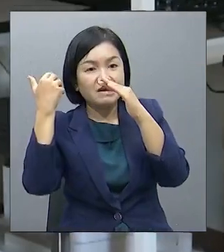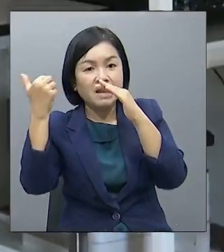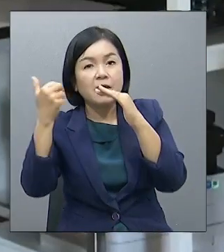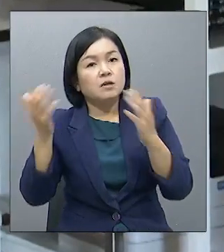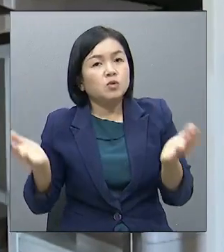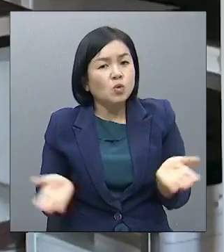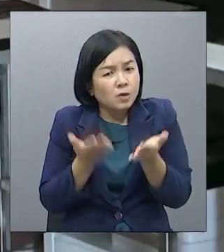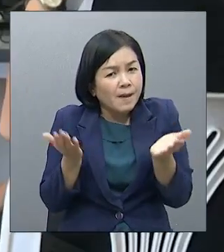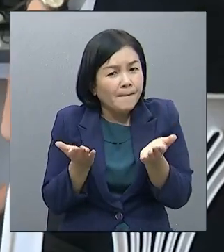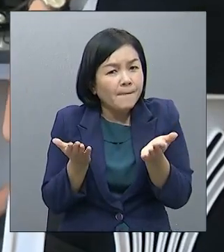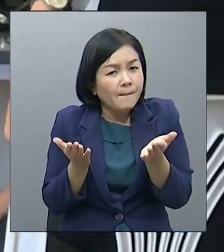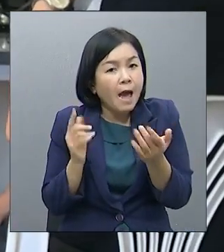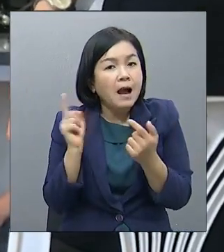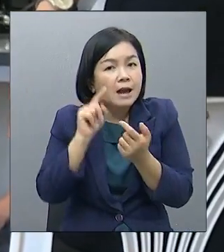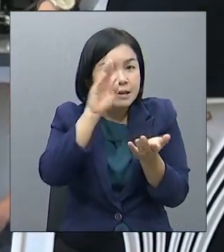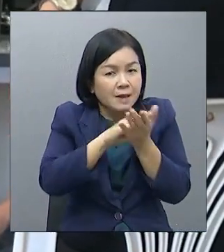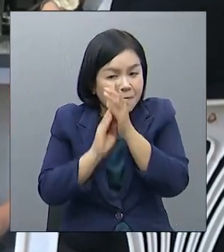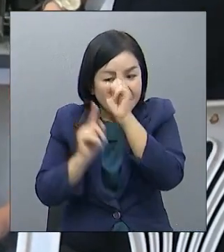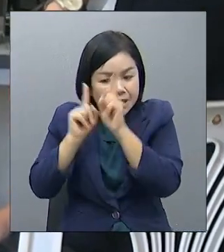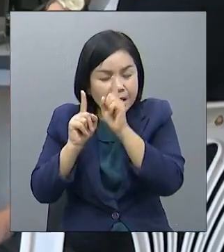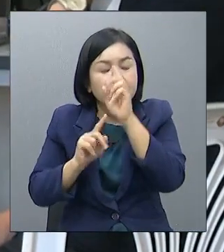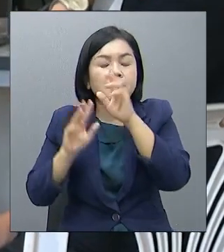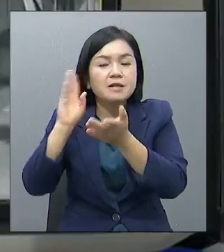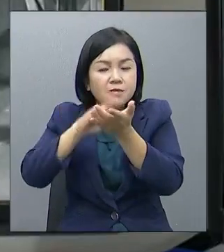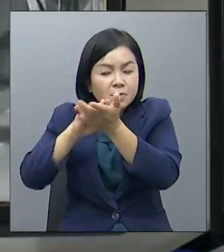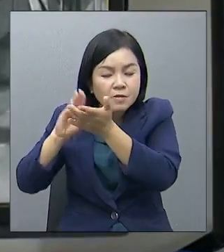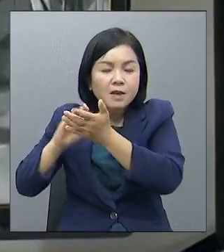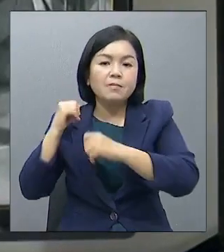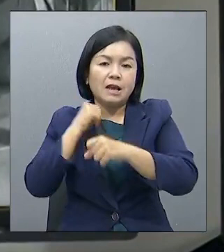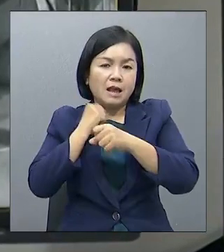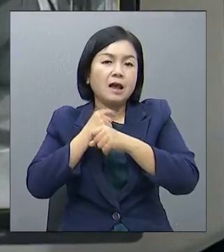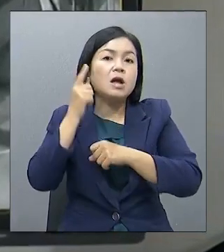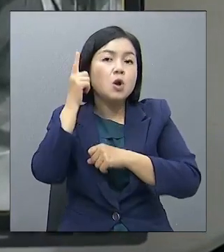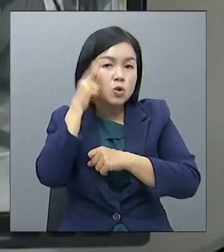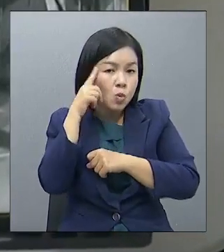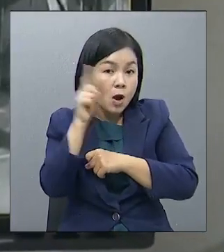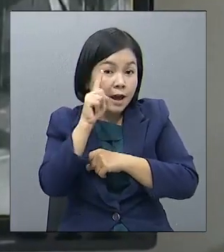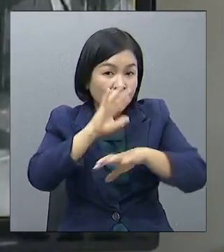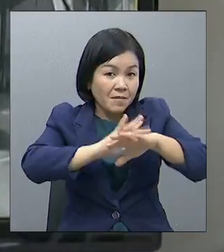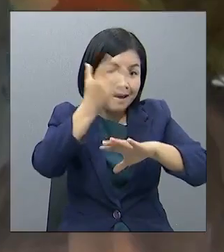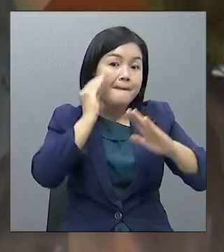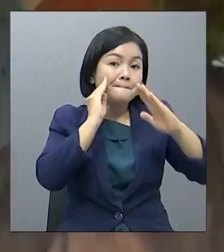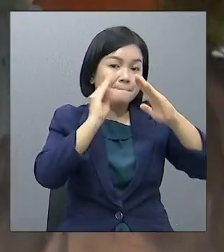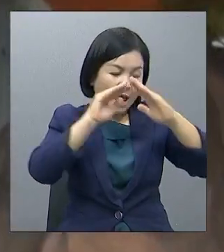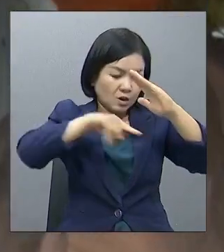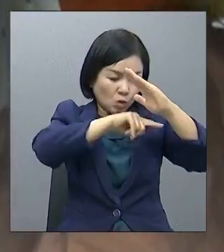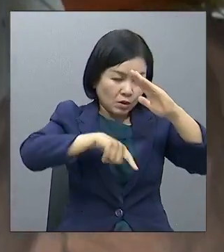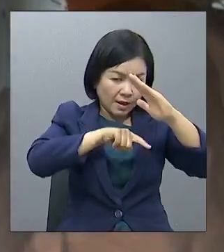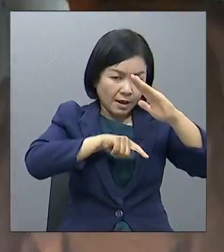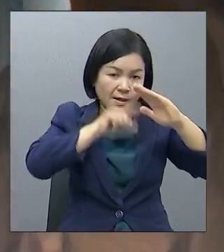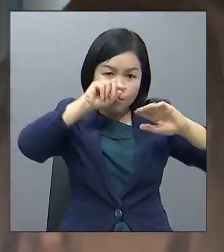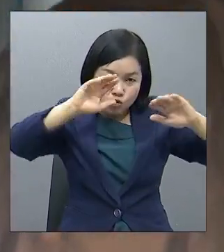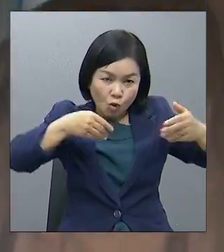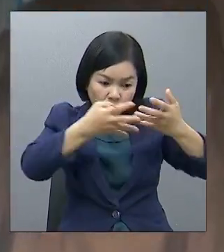เกิดการเก็บข้อมูลในเรื่องของการทำงานแบบอัตโนมัติเพื่อให้รู้ถึงสภาพแวดล้อมภายในที่เราสามารถที่จ